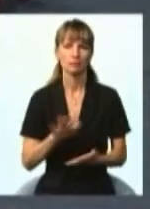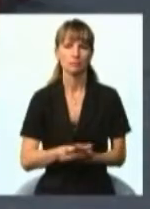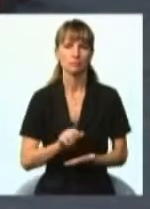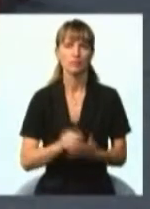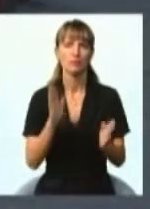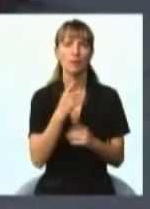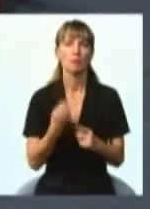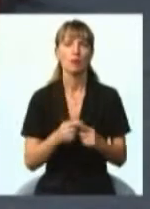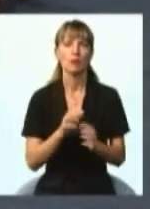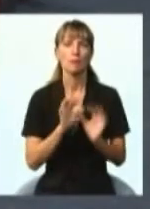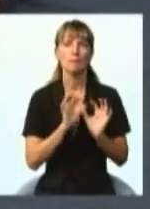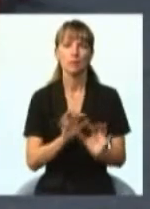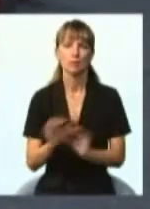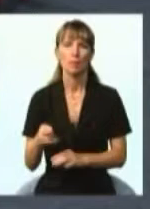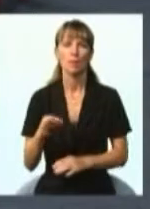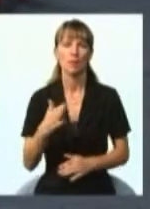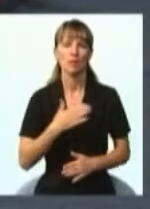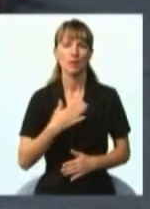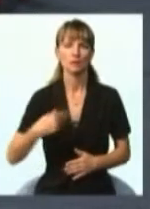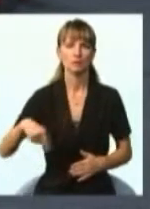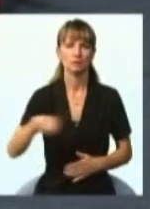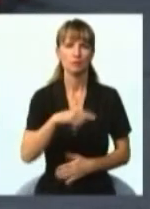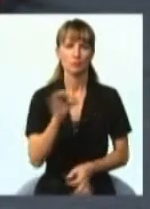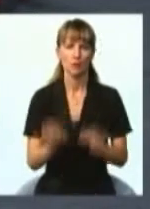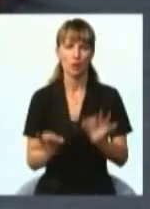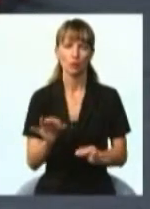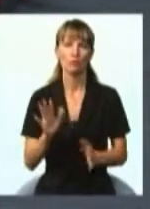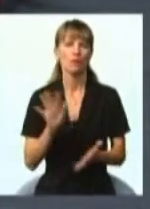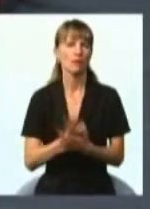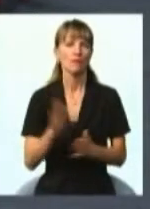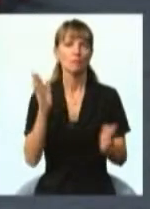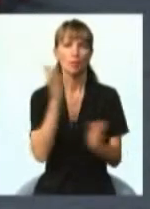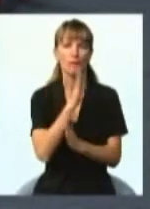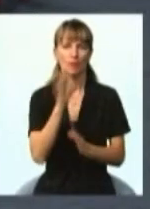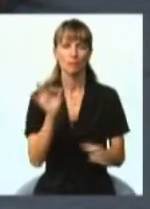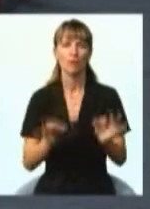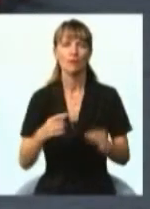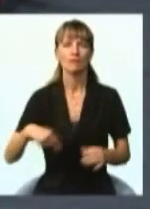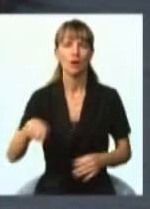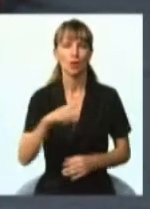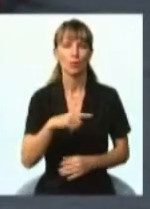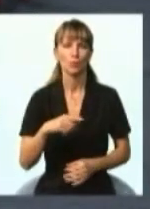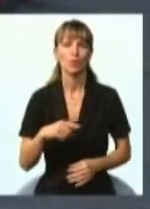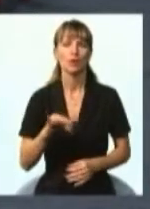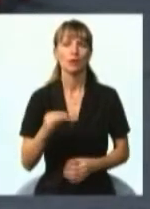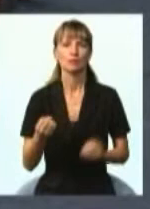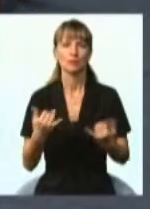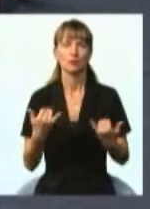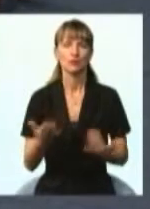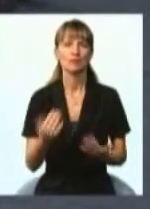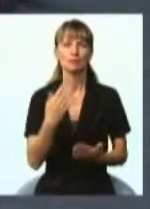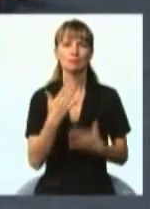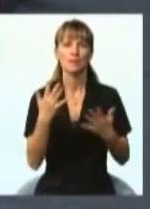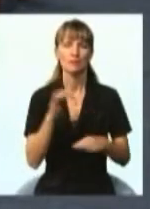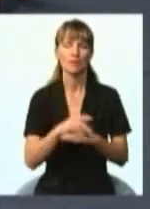друзі, піклуйтесь про наше довкілля. Не забруднюйте повітря, природу, навколишнє середовище. Ну, а просто зараз давайте більше